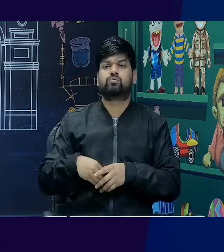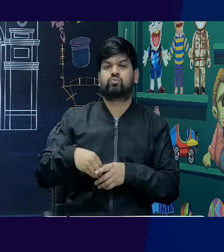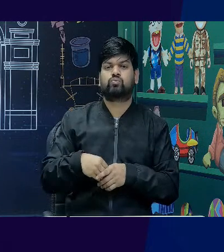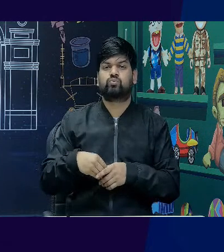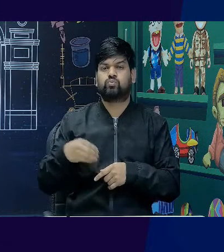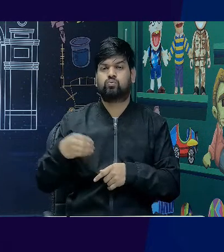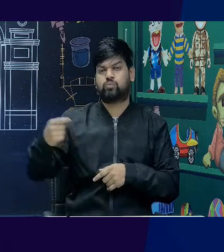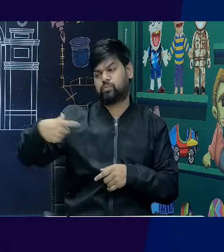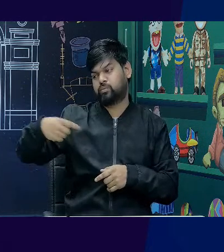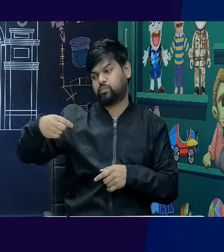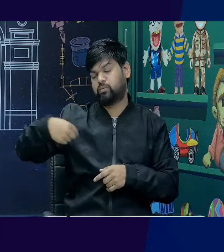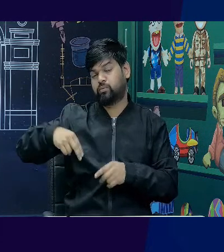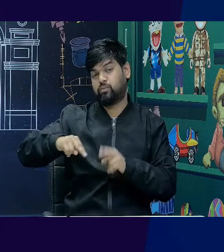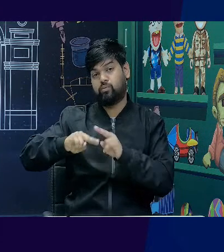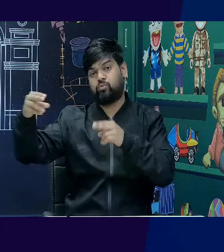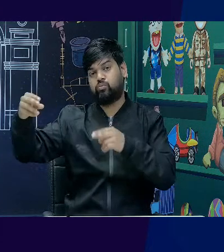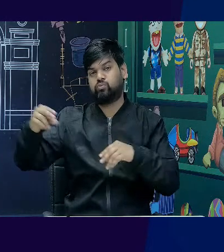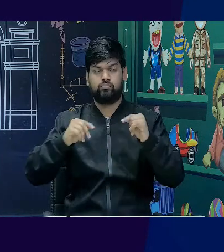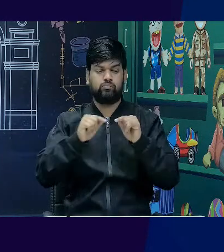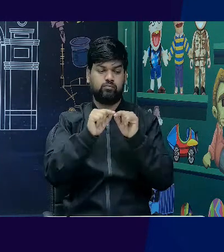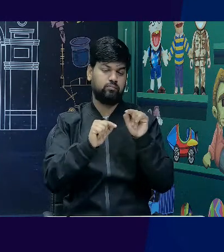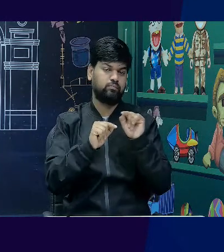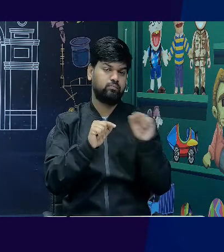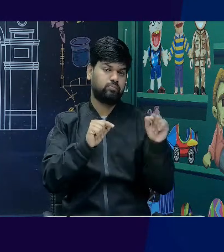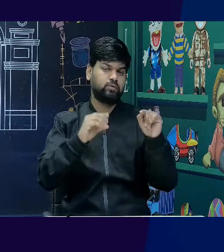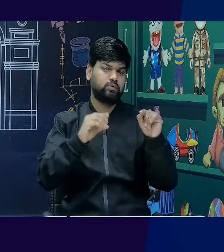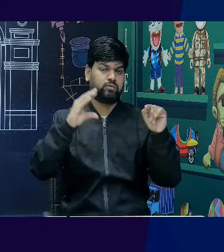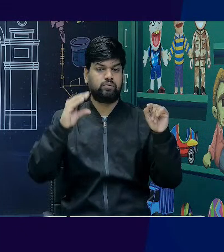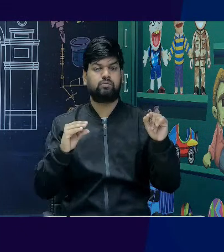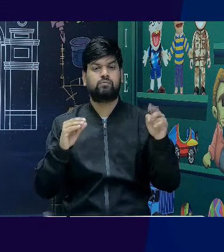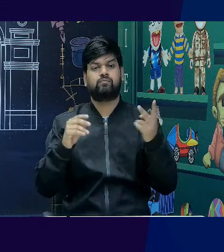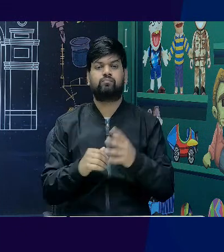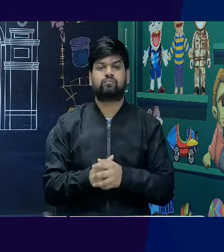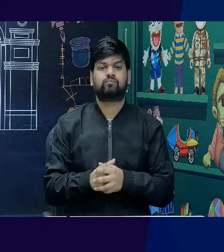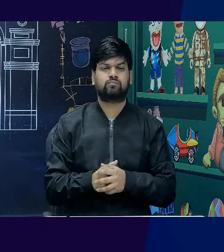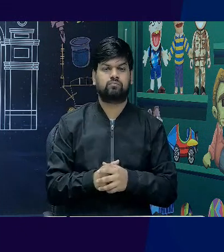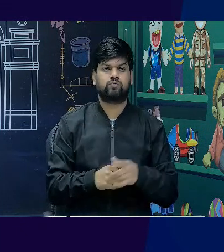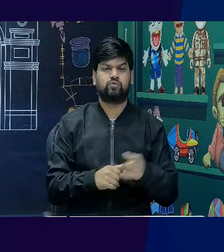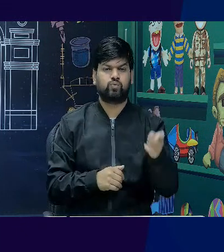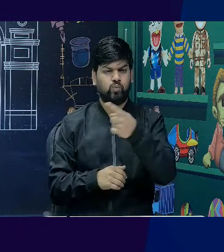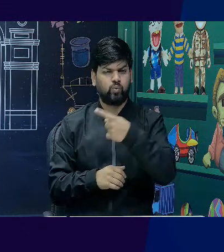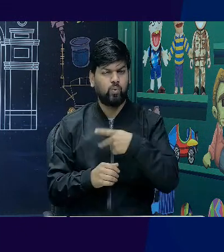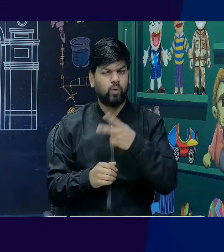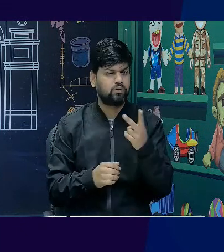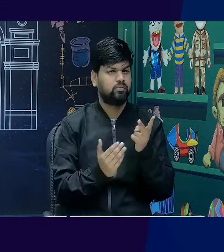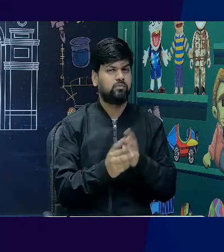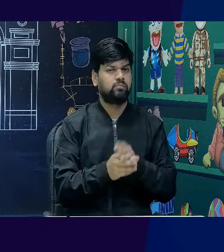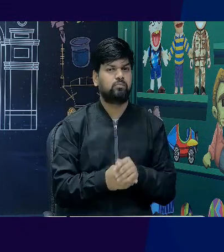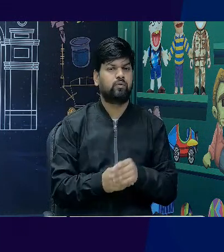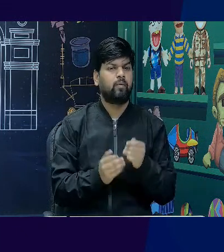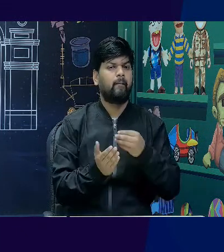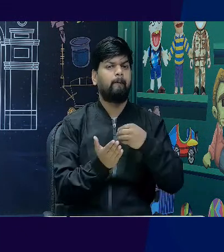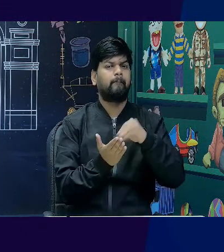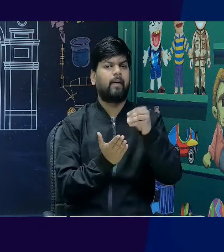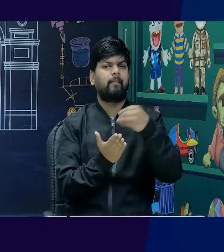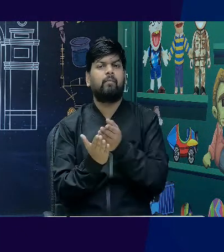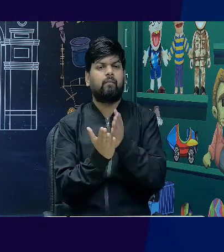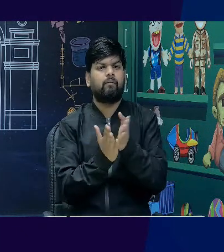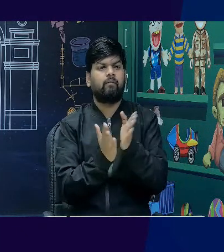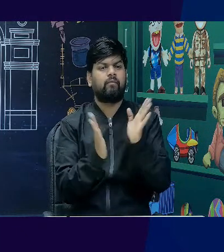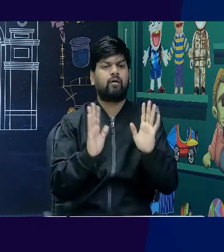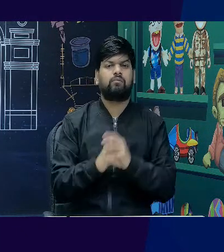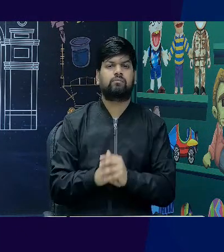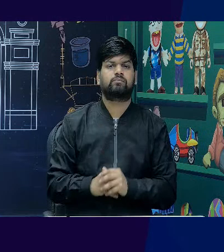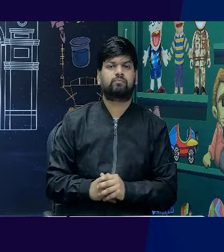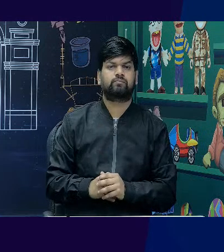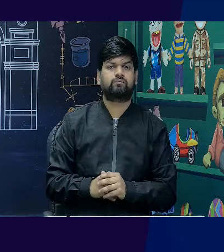टू दिस डिफरेंस बिटवीन योर fiscal deficit and revenue deficit, we also